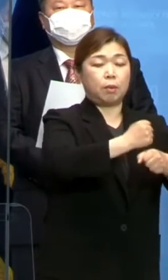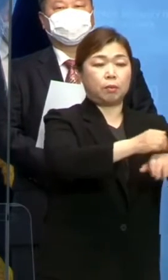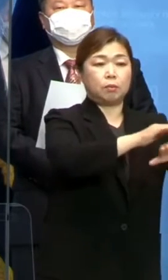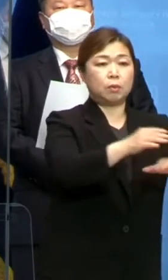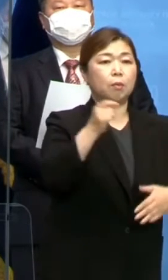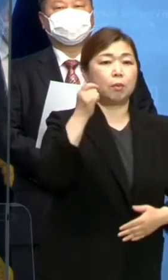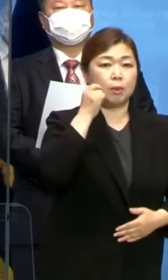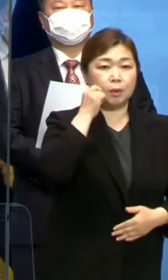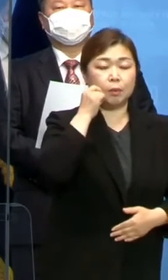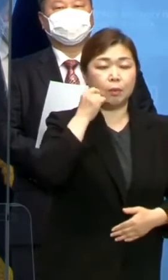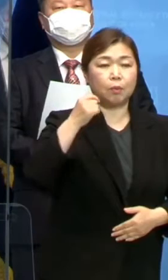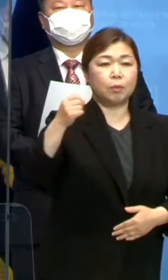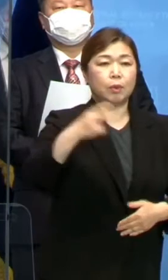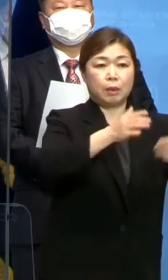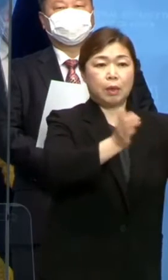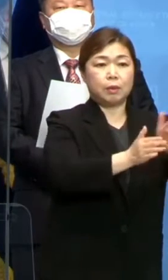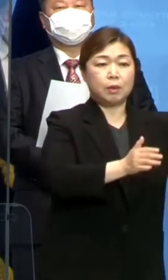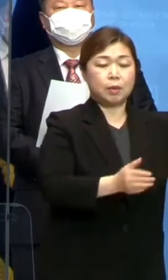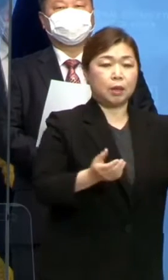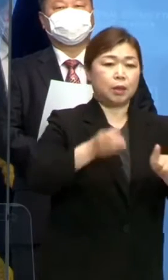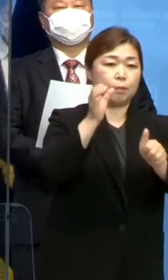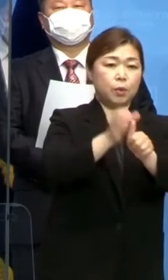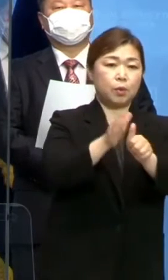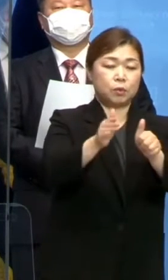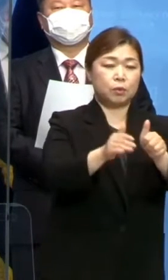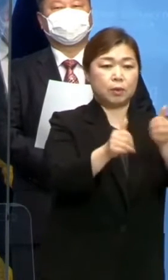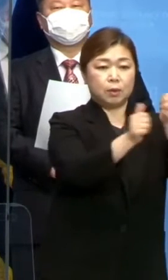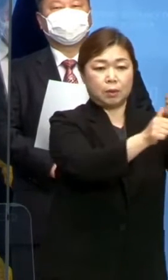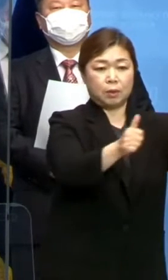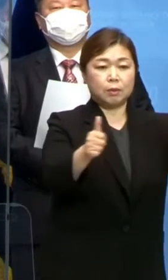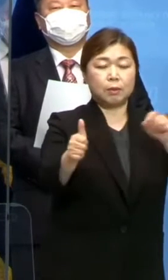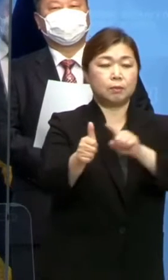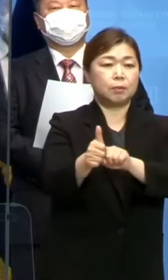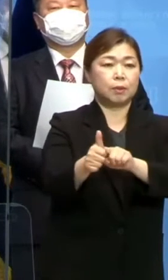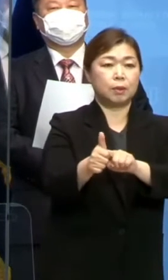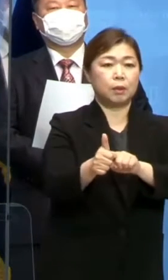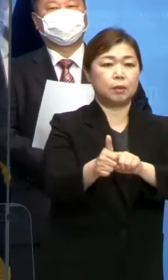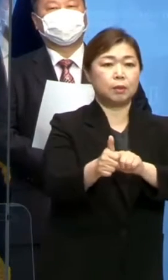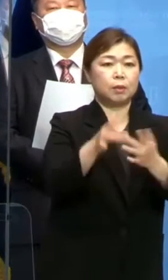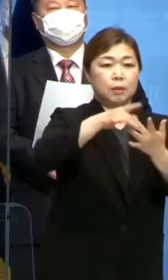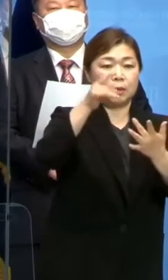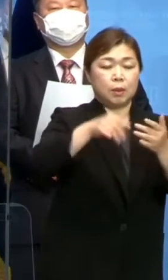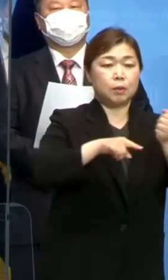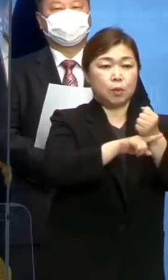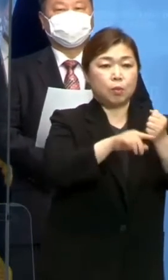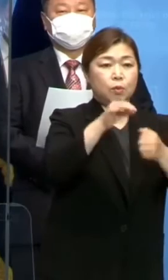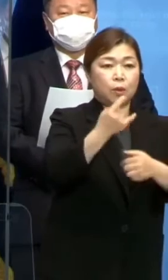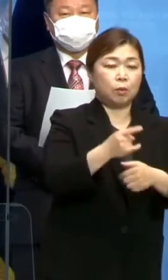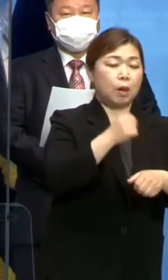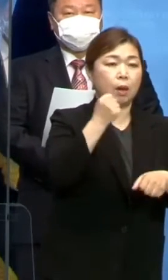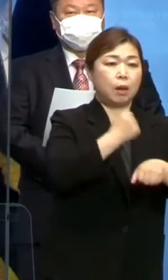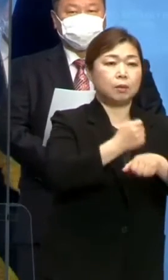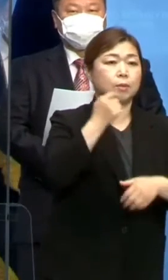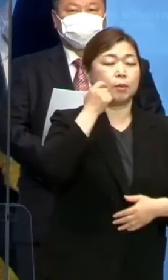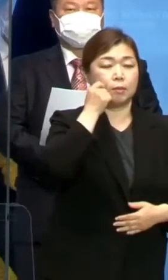못하며 단체장의 임명한 부단체장 등에 대한 인사청문 외에도 불가능합니다